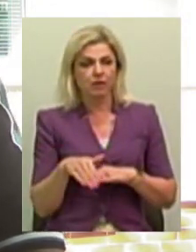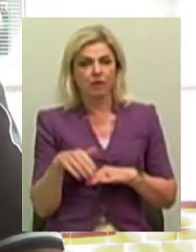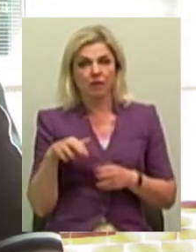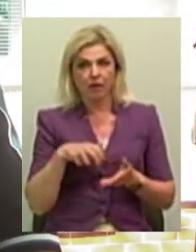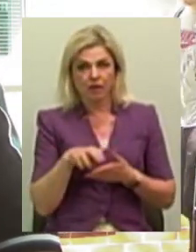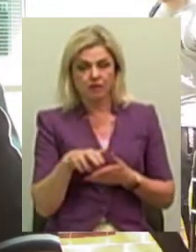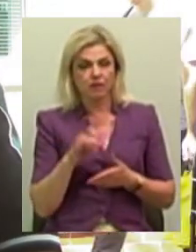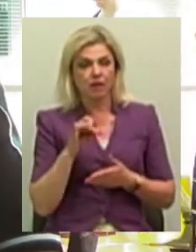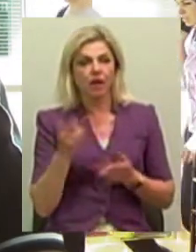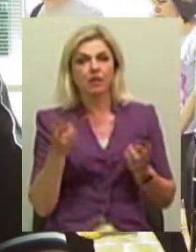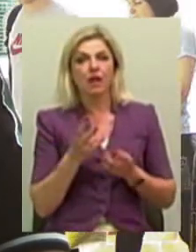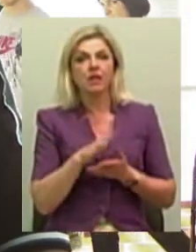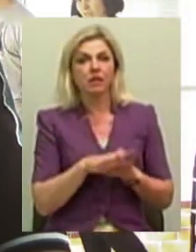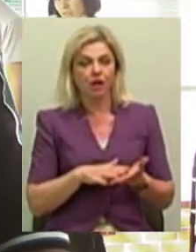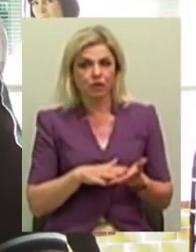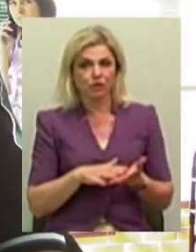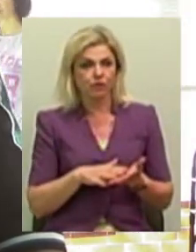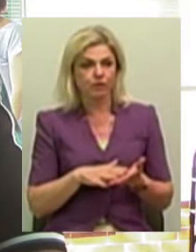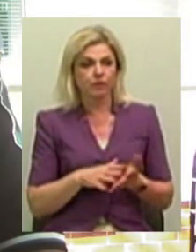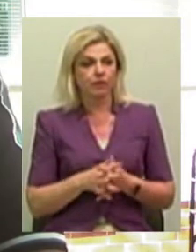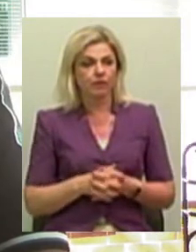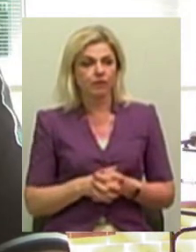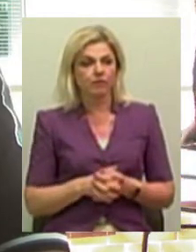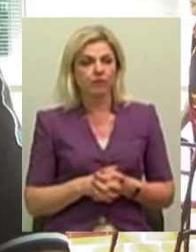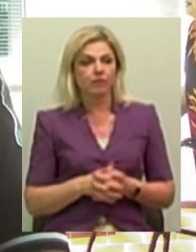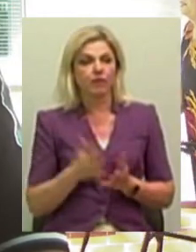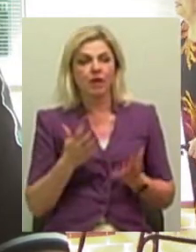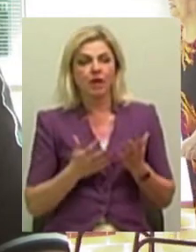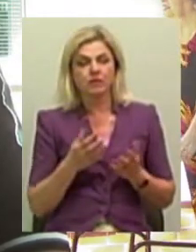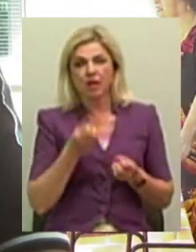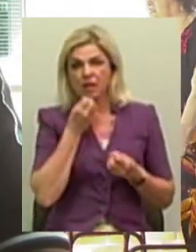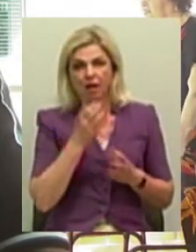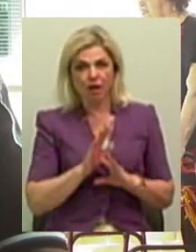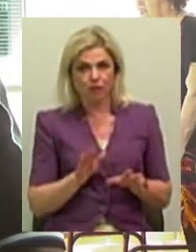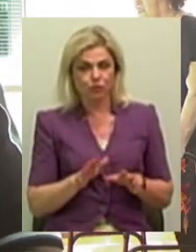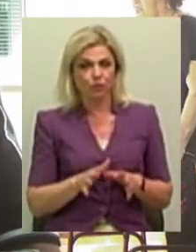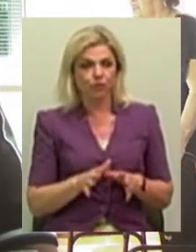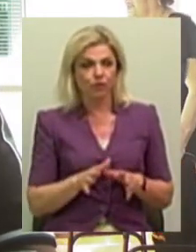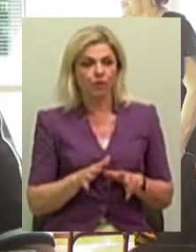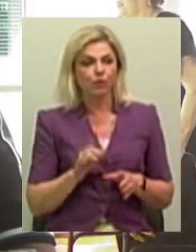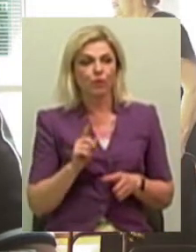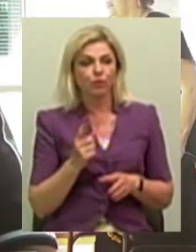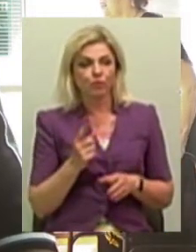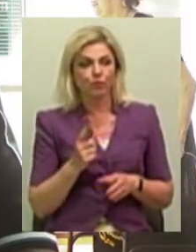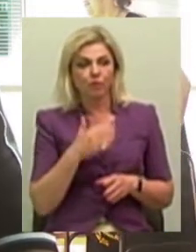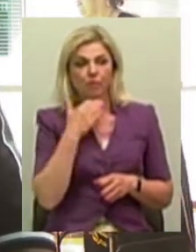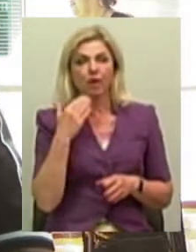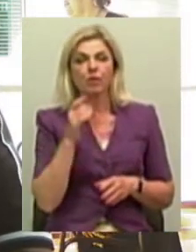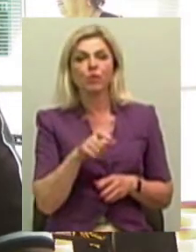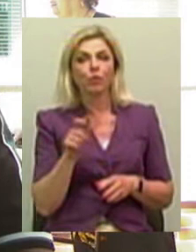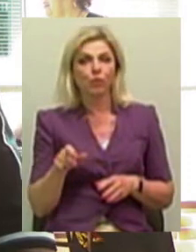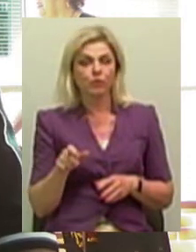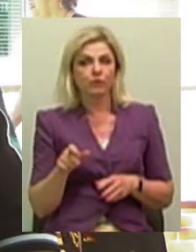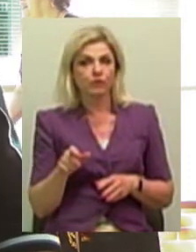назад далі лікуватися. Звісно, трошки нехорошо це, що зроблено так, тому що багато людей, що